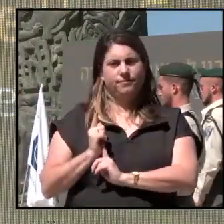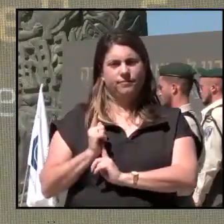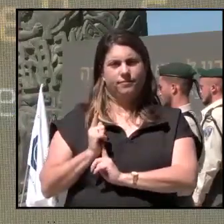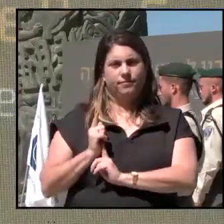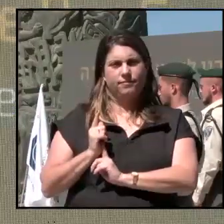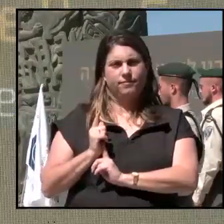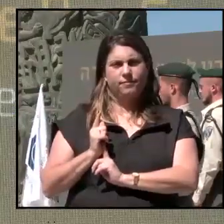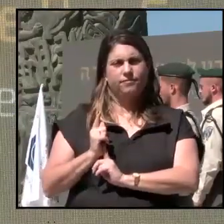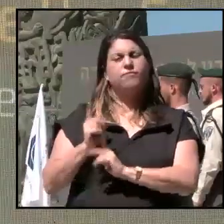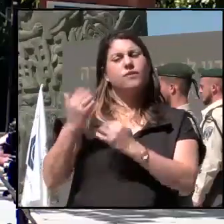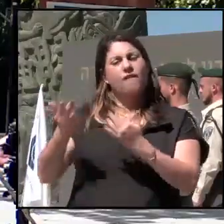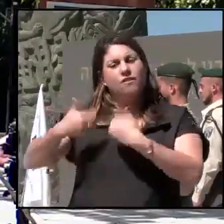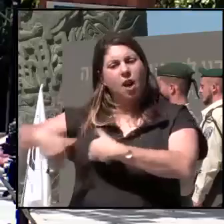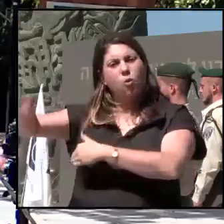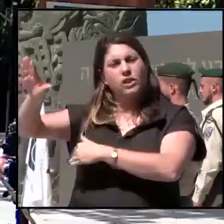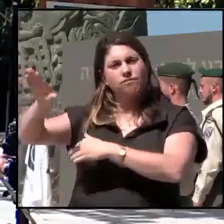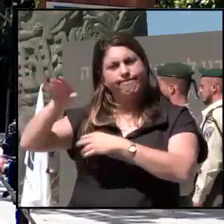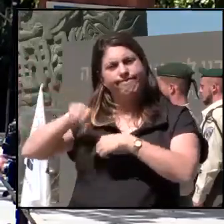משמר יפנה, חוצה, פנה.